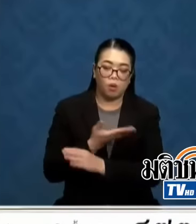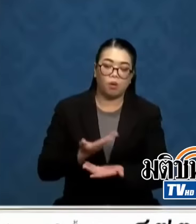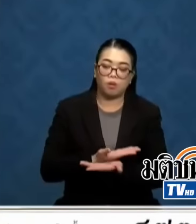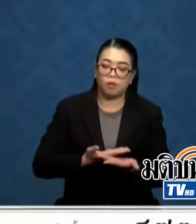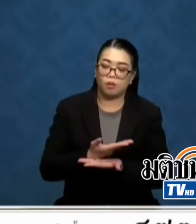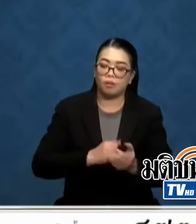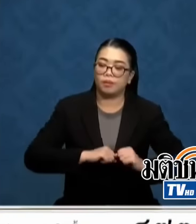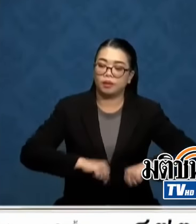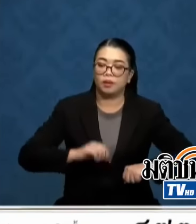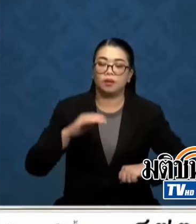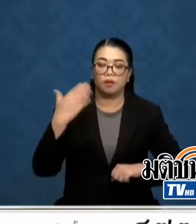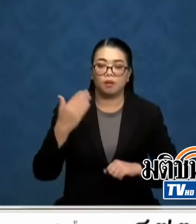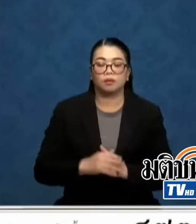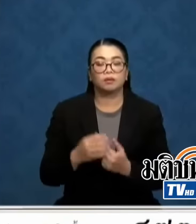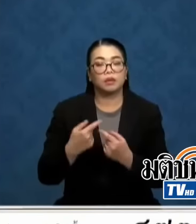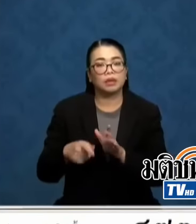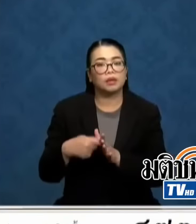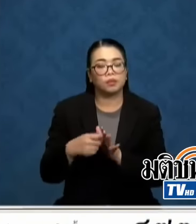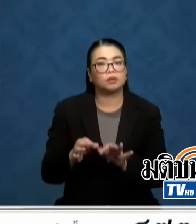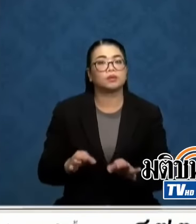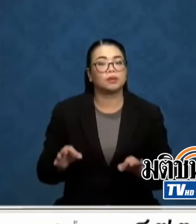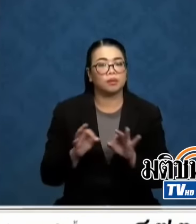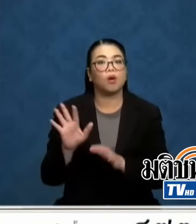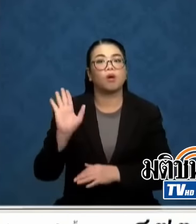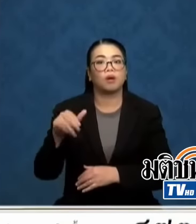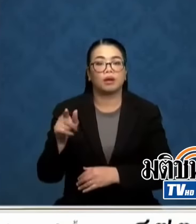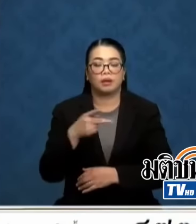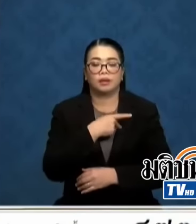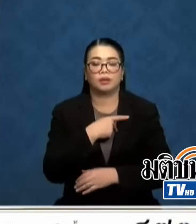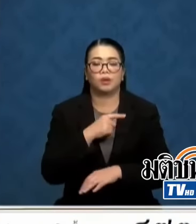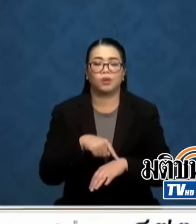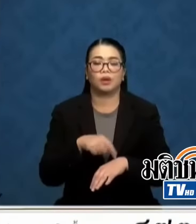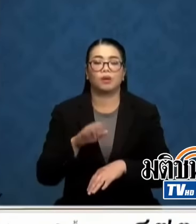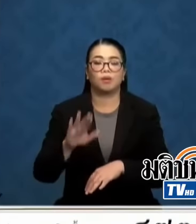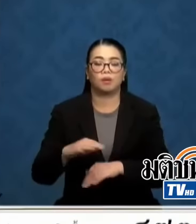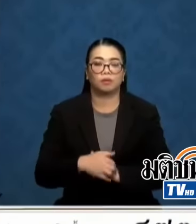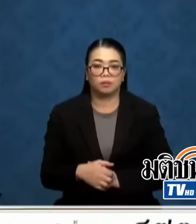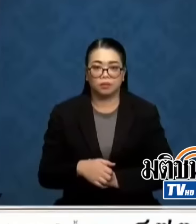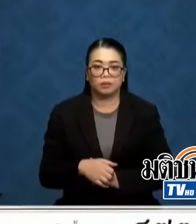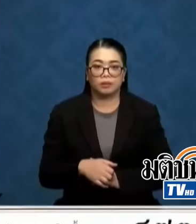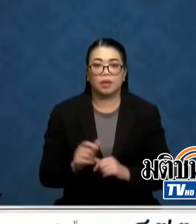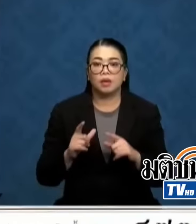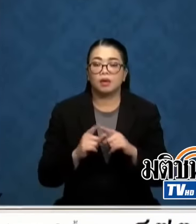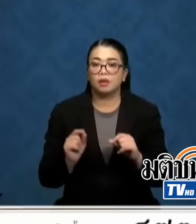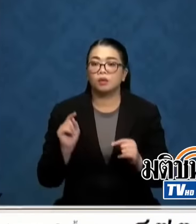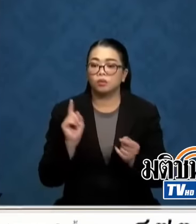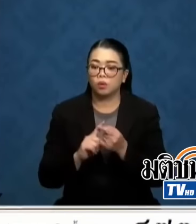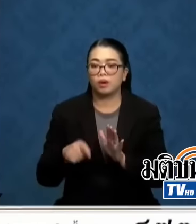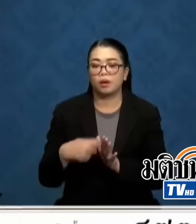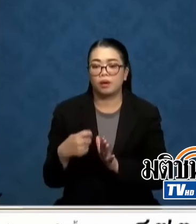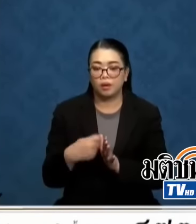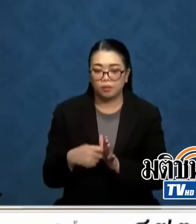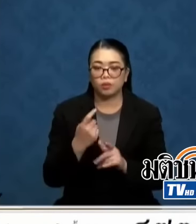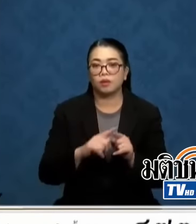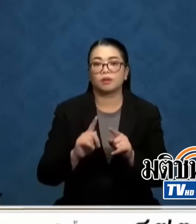ต่างๆเหล่านี้นะครับเหตุผลส่วนหนึ่งผมเกรนใจเวลาของสภาแห่งนี้ถ้าจะพูดถึงในเรื่องเรื่องของเหตุผลอีก